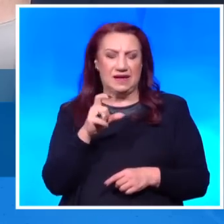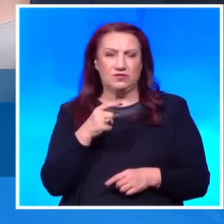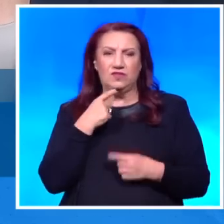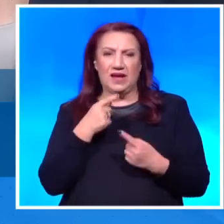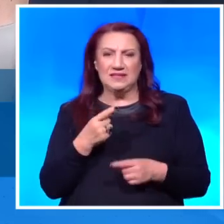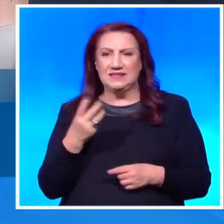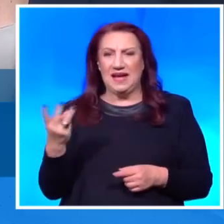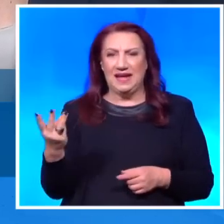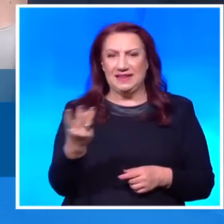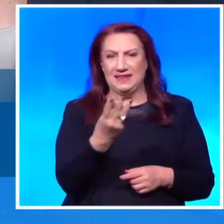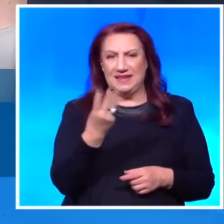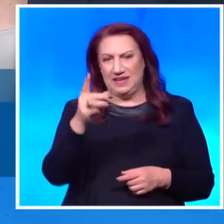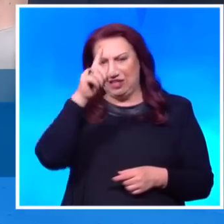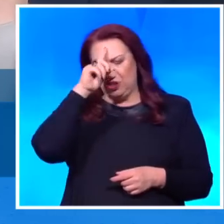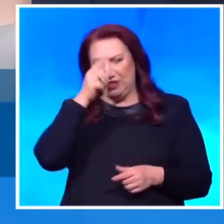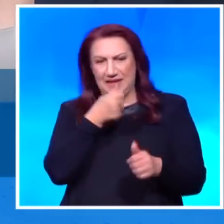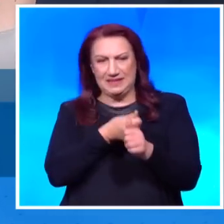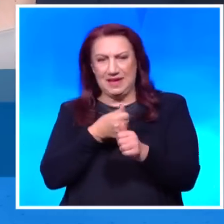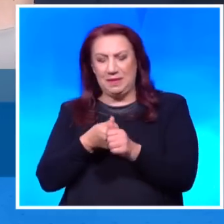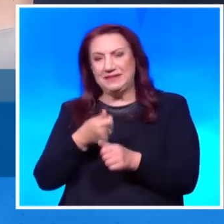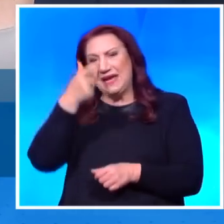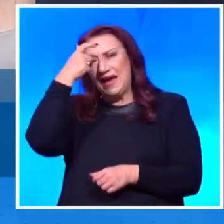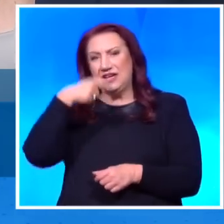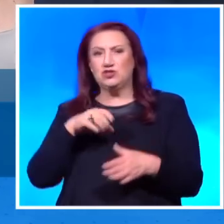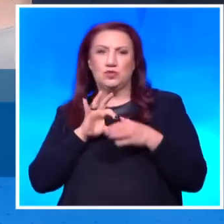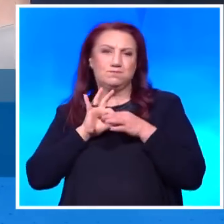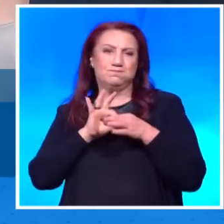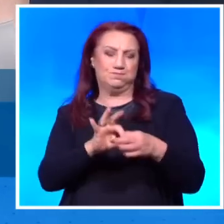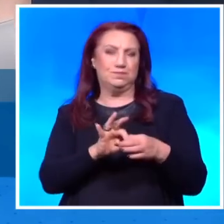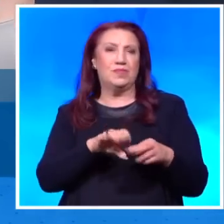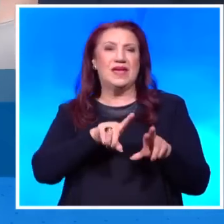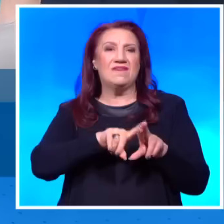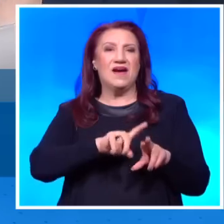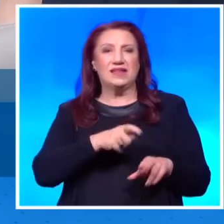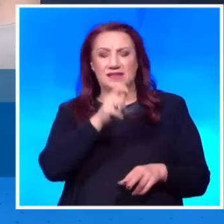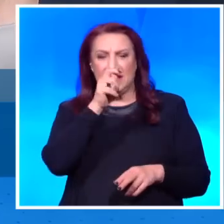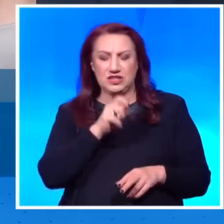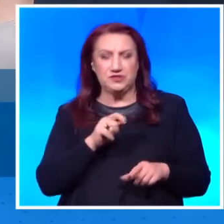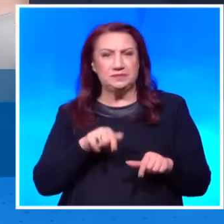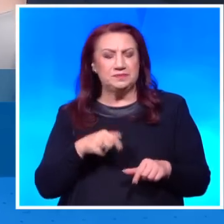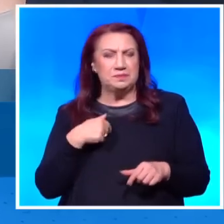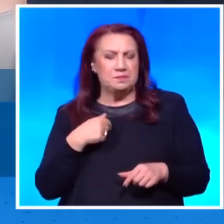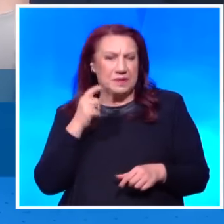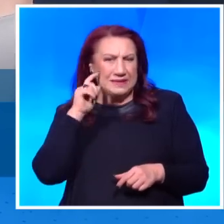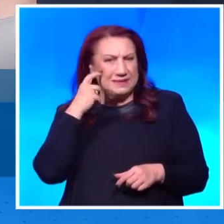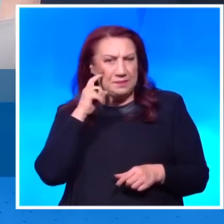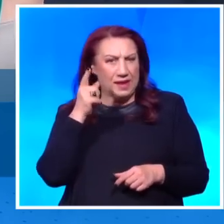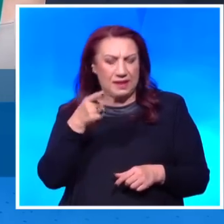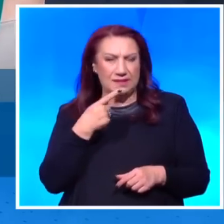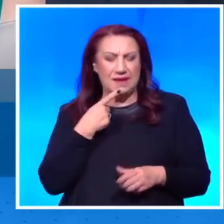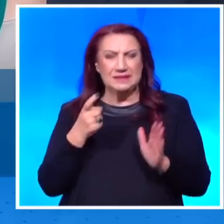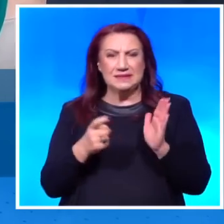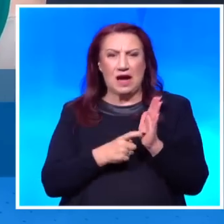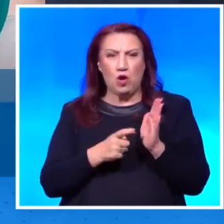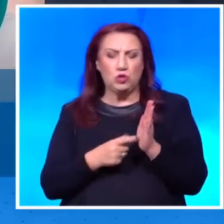имали лична привързаност към Гешев. На този фон продължават съмненията дали прокурорската колегия е назначила легитимно Борислав